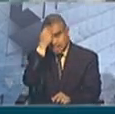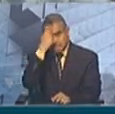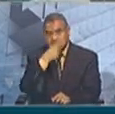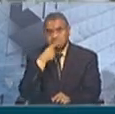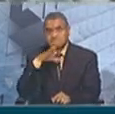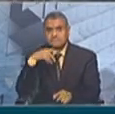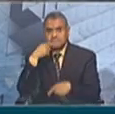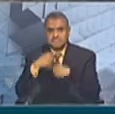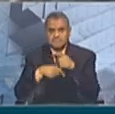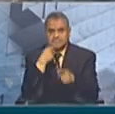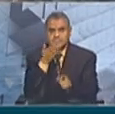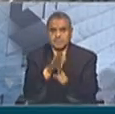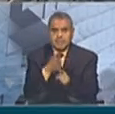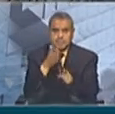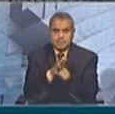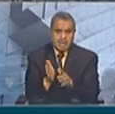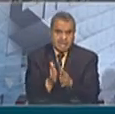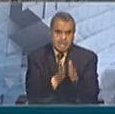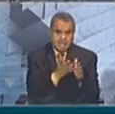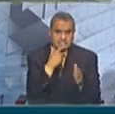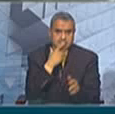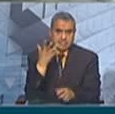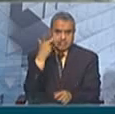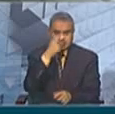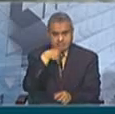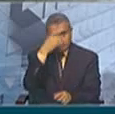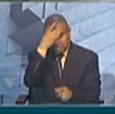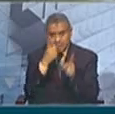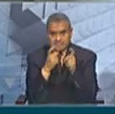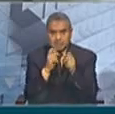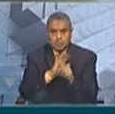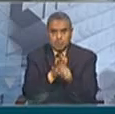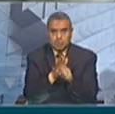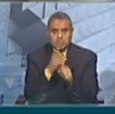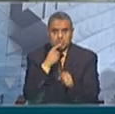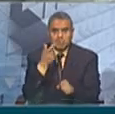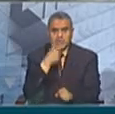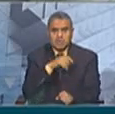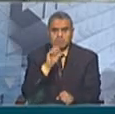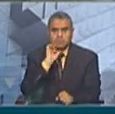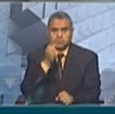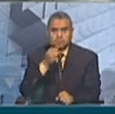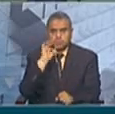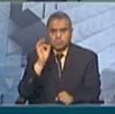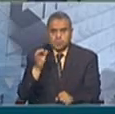في حين وصل إجمالي عدد حالات الوفاة من جراء الإصابة بالفيروس إلى